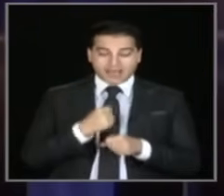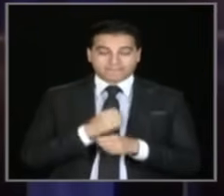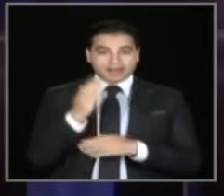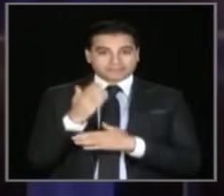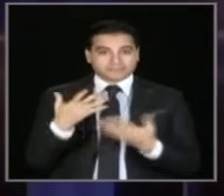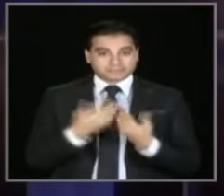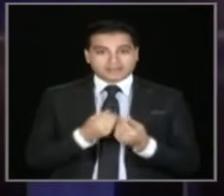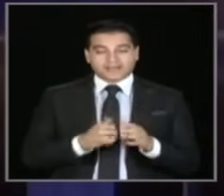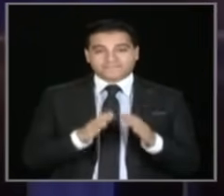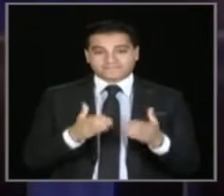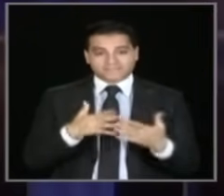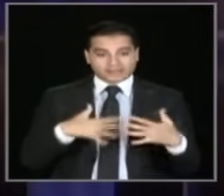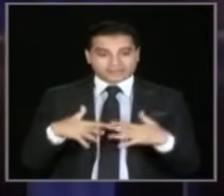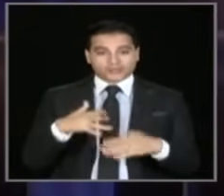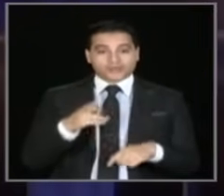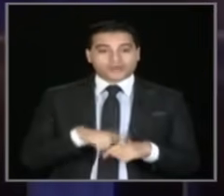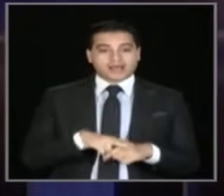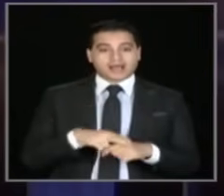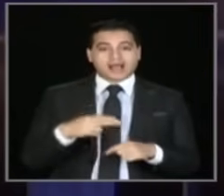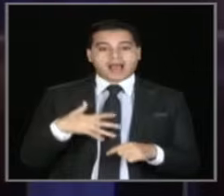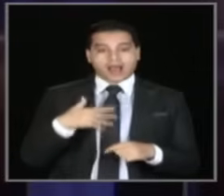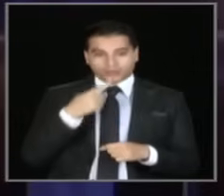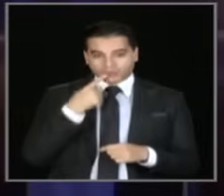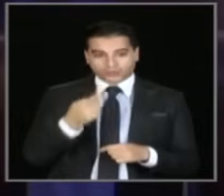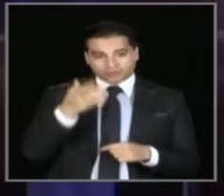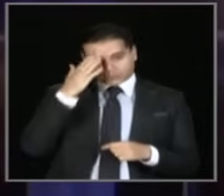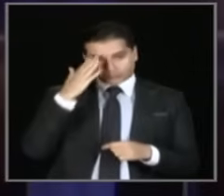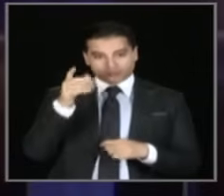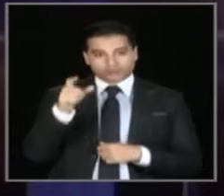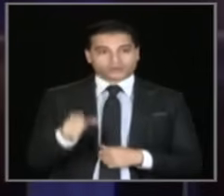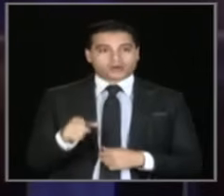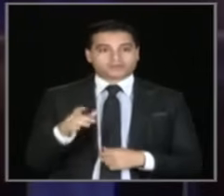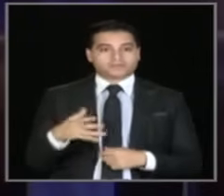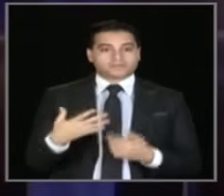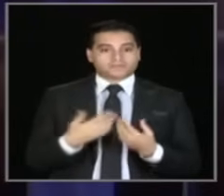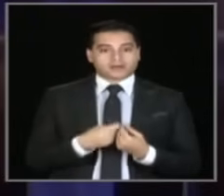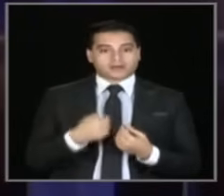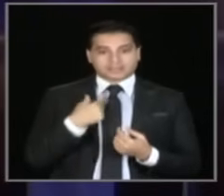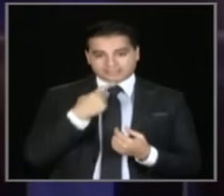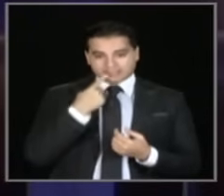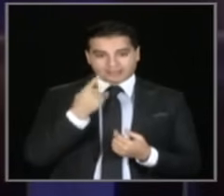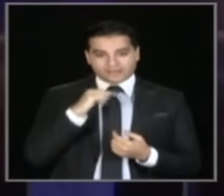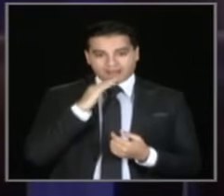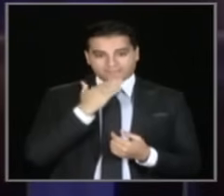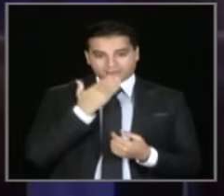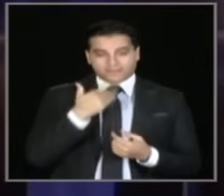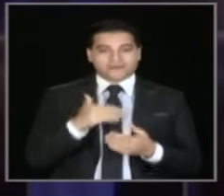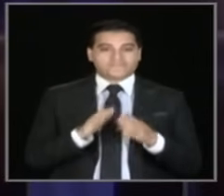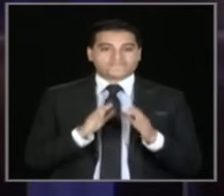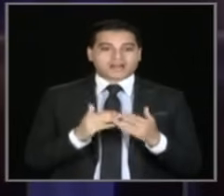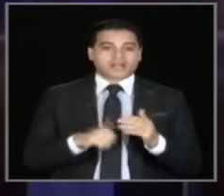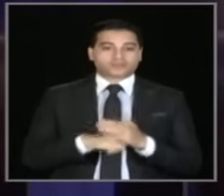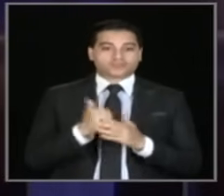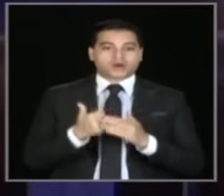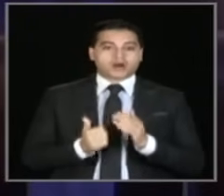المؤثرة جدا في الفريق. وعايز بس أشكر حد معين. أنا السنة اللي فاتت الحمد لله كنت في الفريق اللي خد